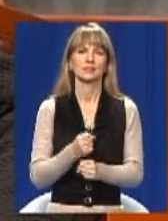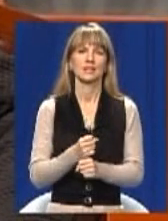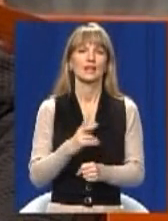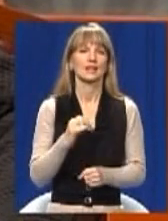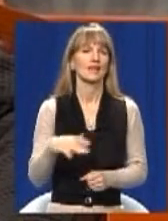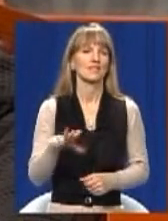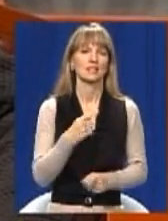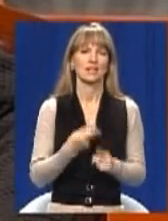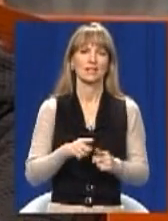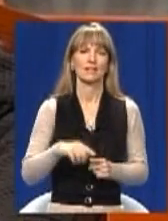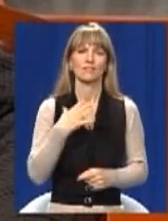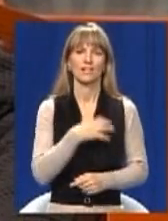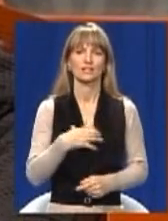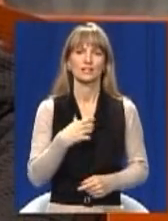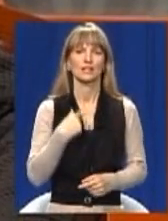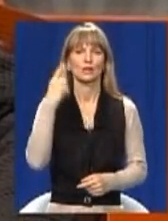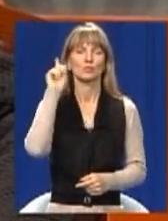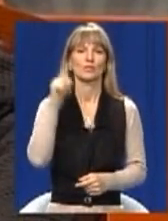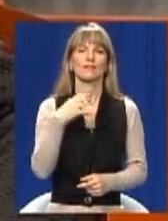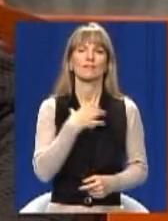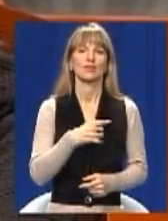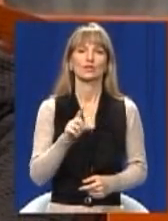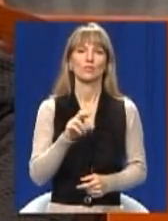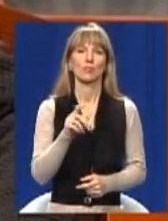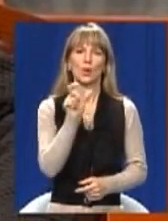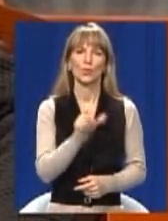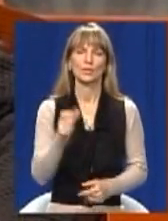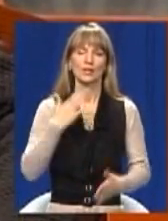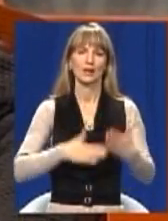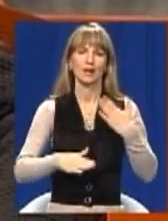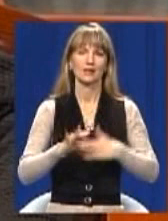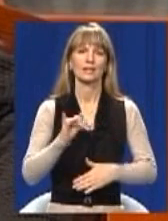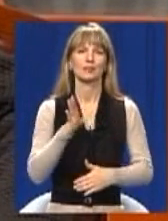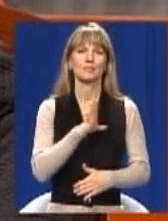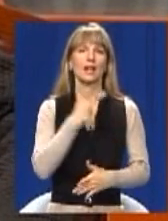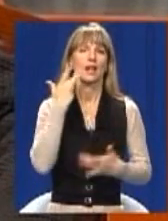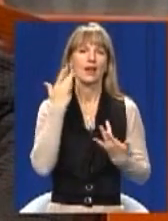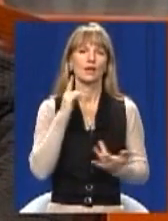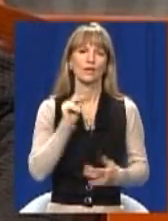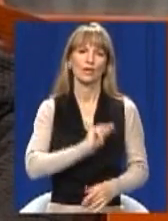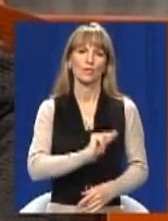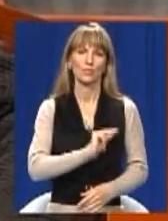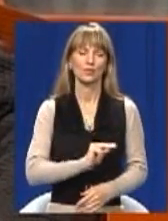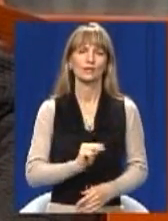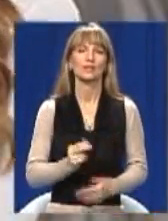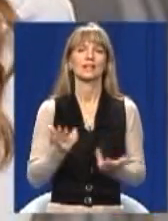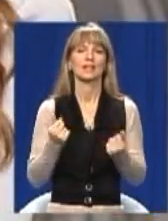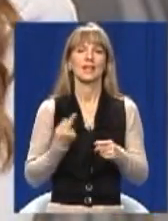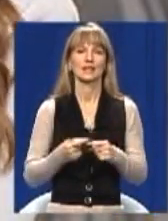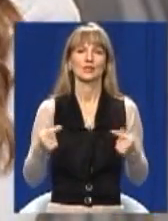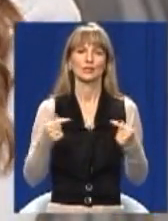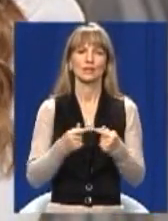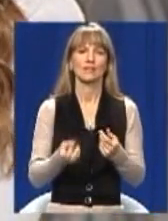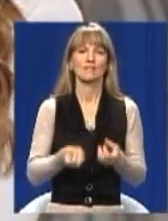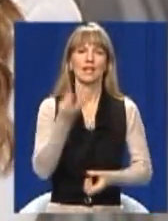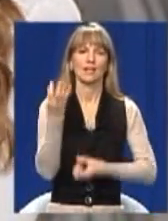не всім так важно сильно. Я думаю, що їм важливо, щоб люди радувалися і їм було легко працювати. Ну, це точно, адже